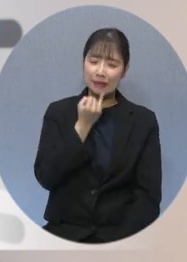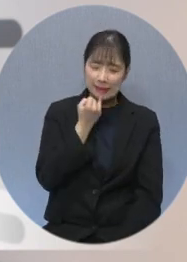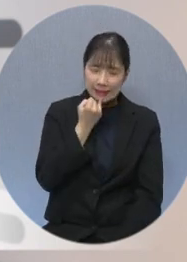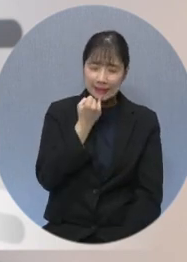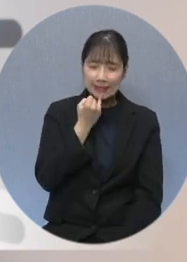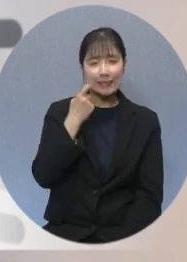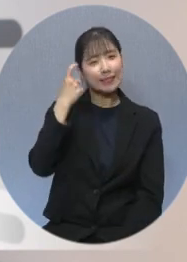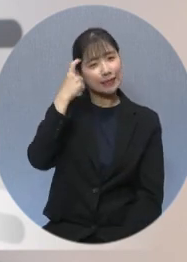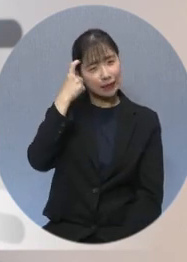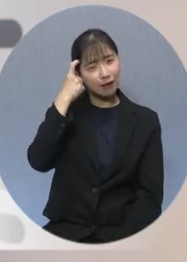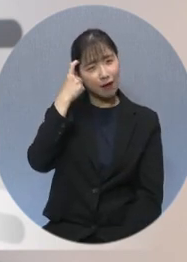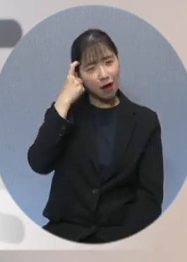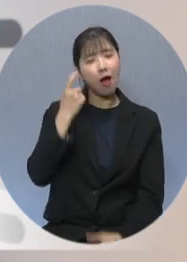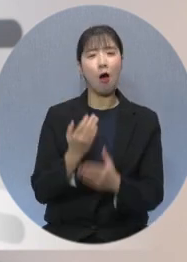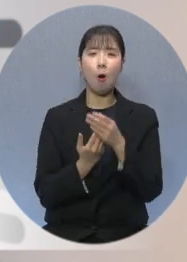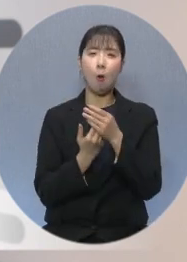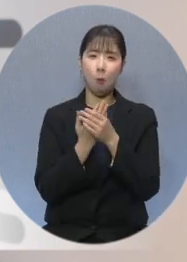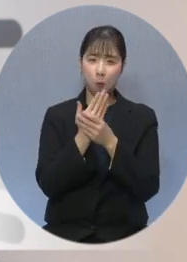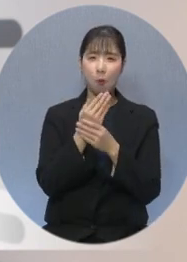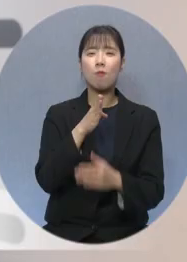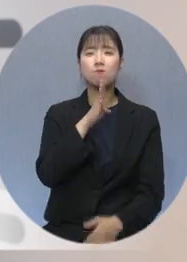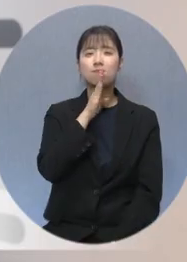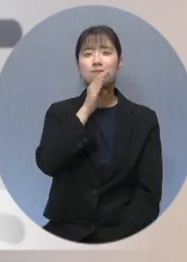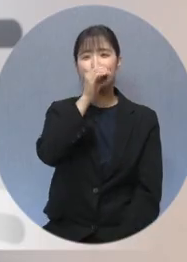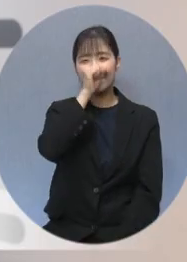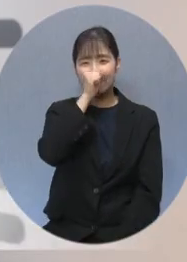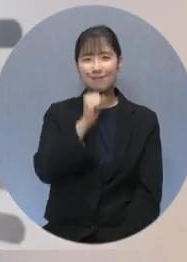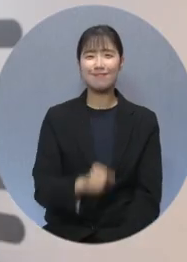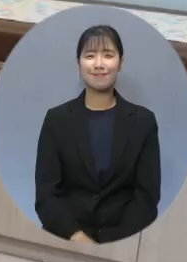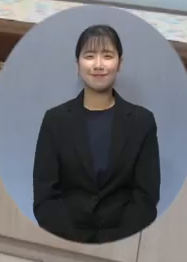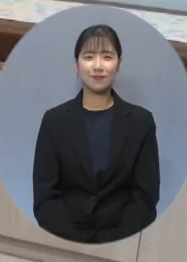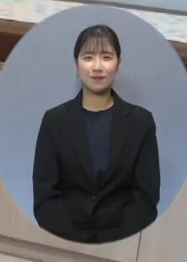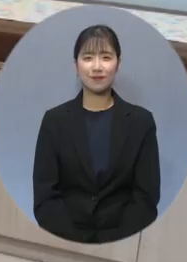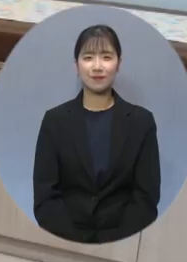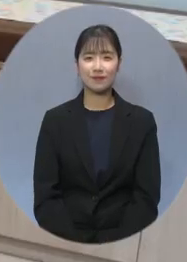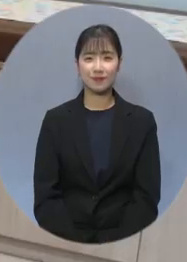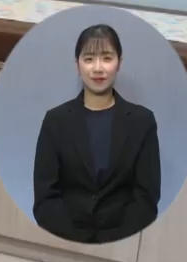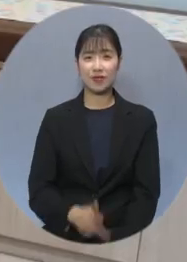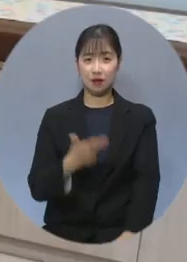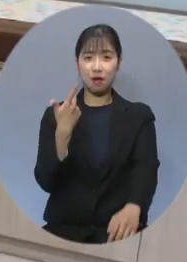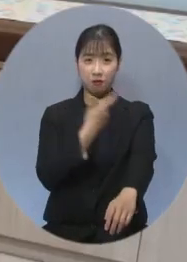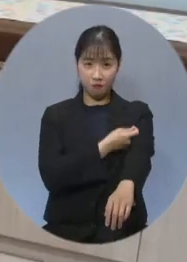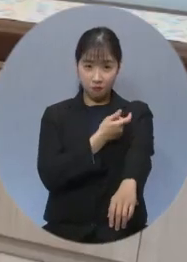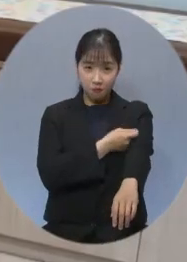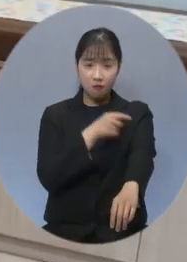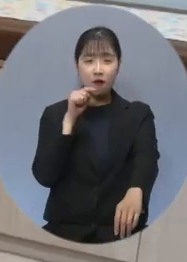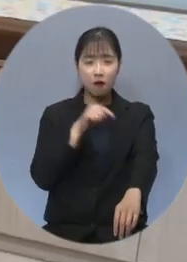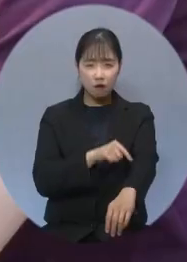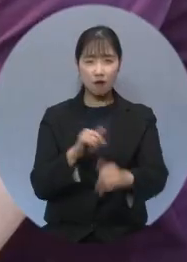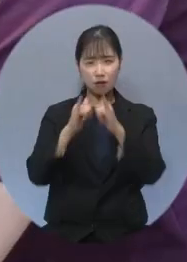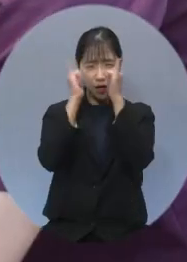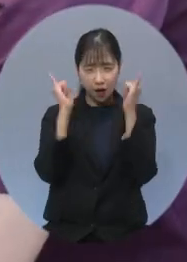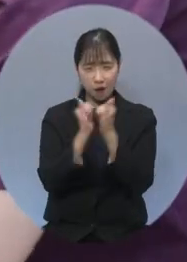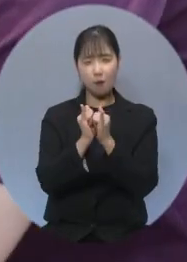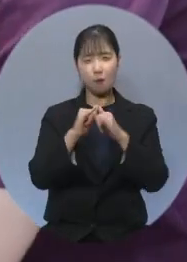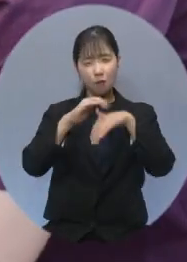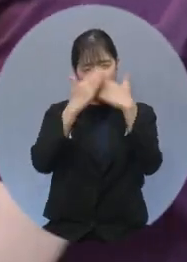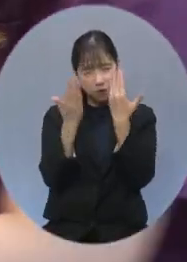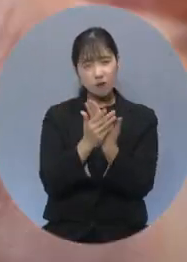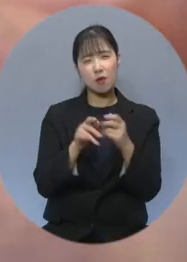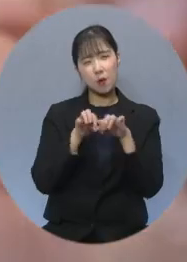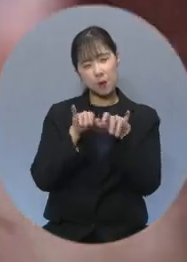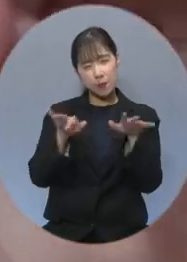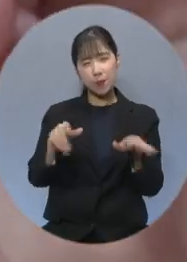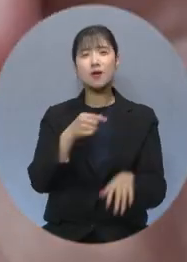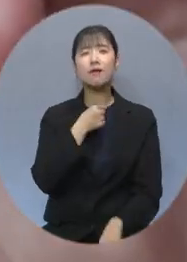괜찮다, 괜찮을 거다 하는 게 제일 큰 장점인 것 같습니다. 백신 접종이 사회 전반에 고르게 확대되길